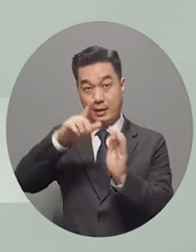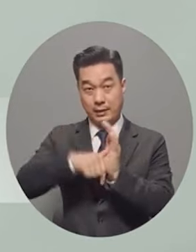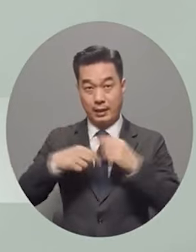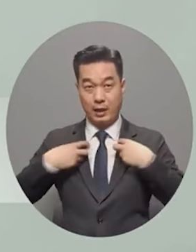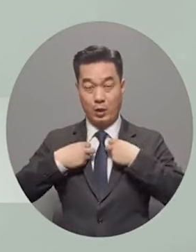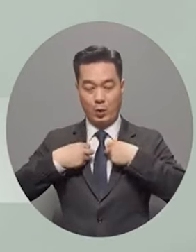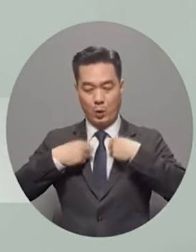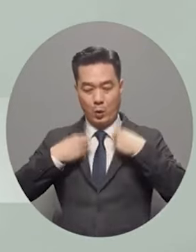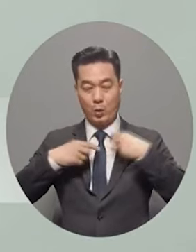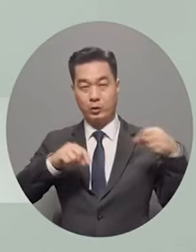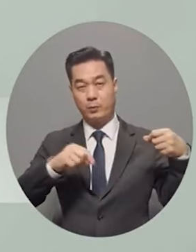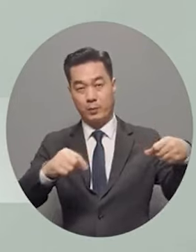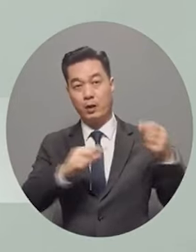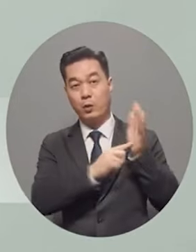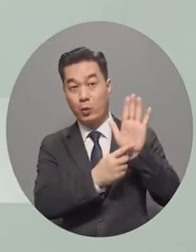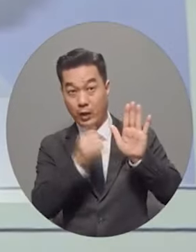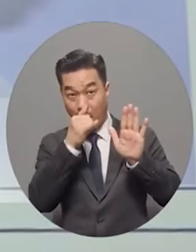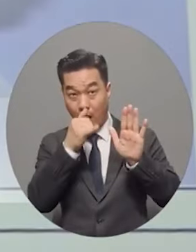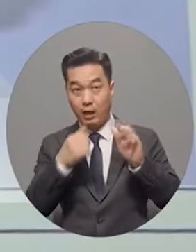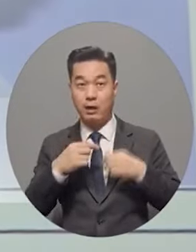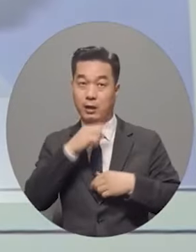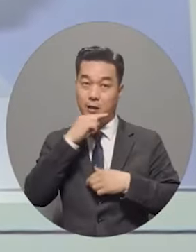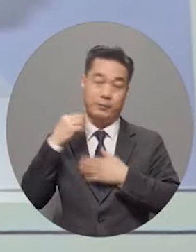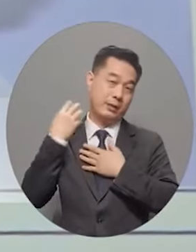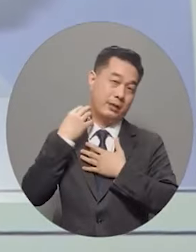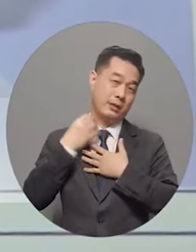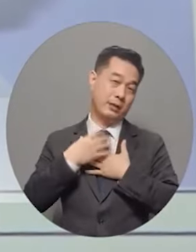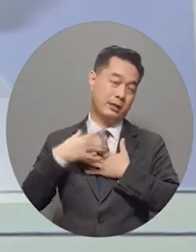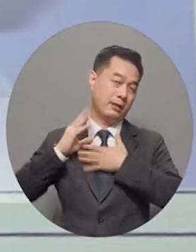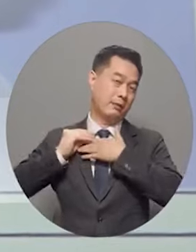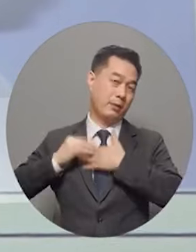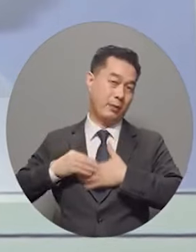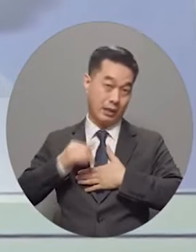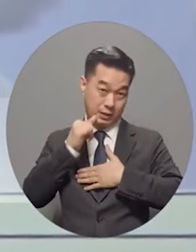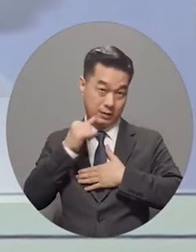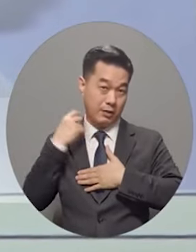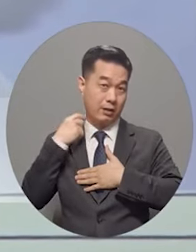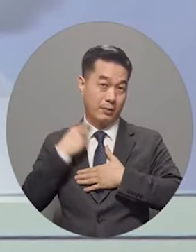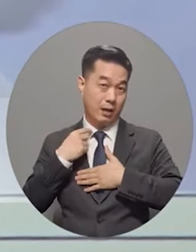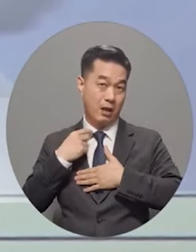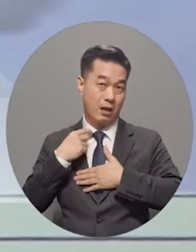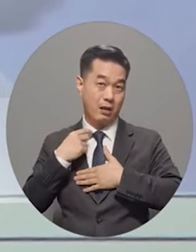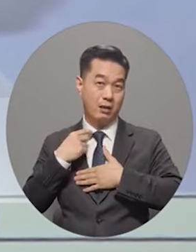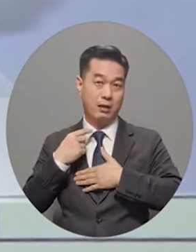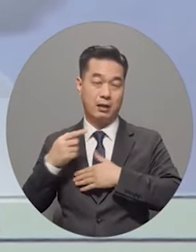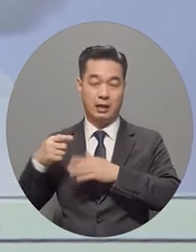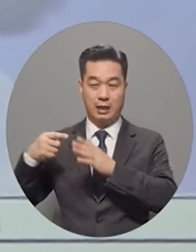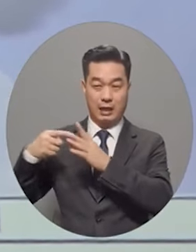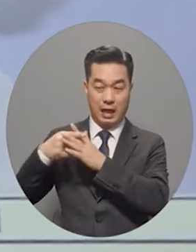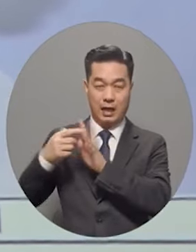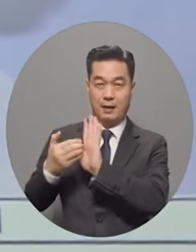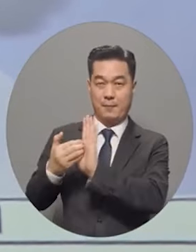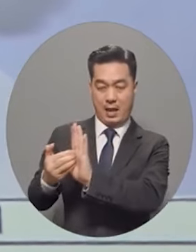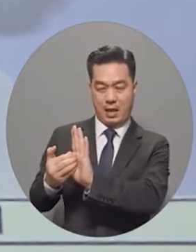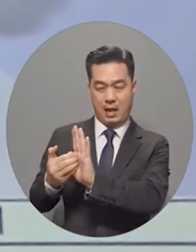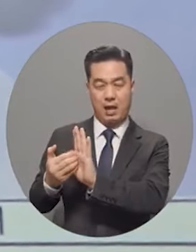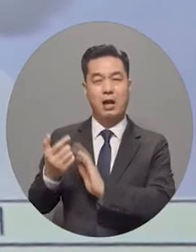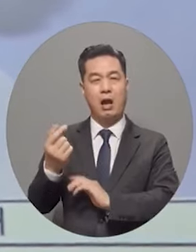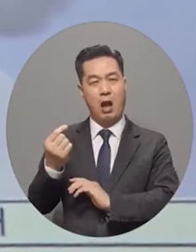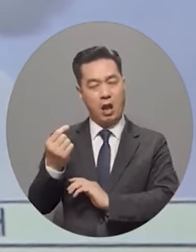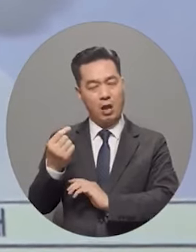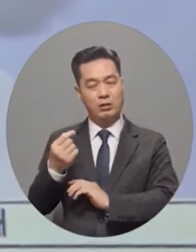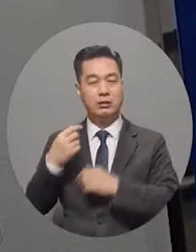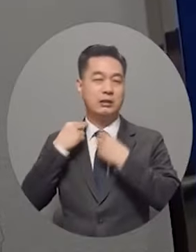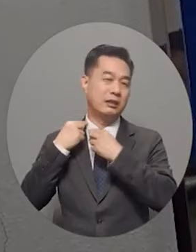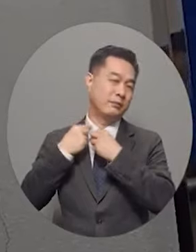공개했습니다. 셔츠 목깃이 피로 물들어 있었는데 목깃이 칼날을 막아주지 않았다면 치명적 결과가 났을 것이라고